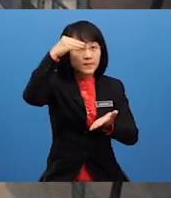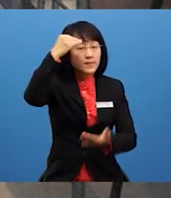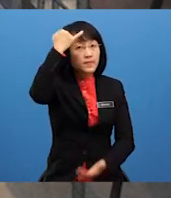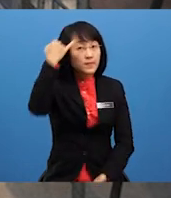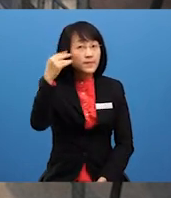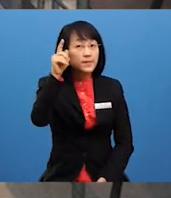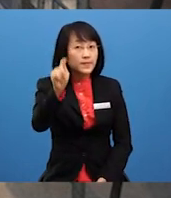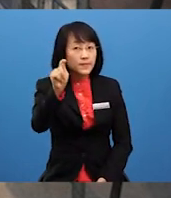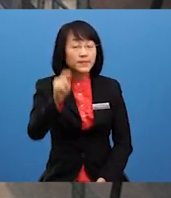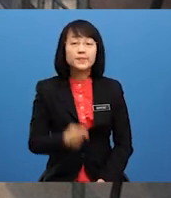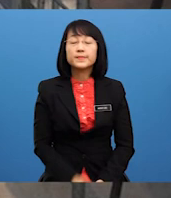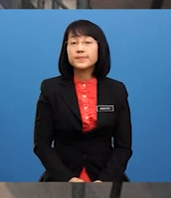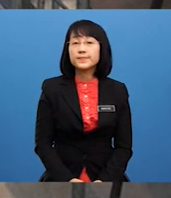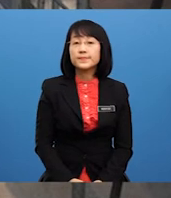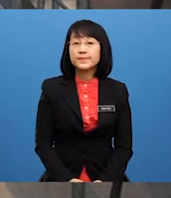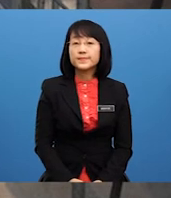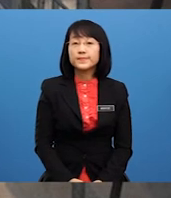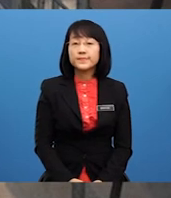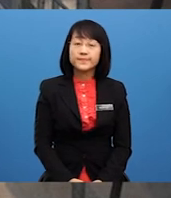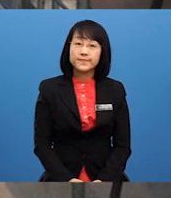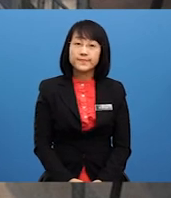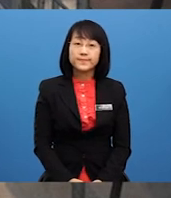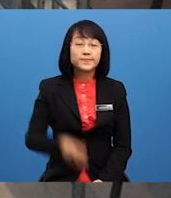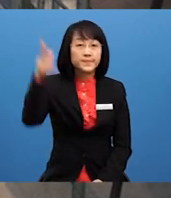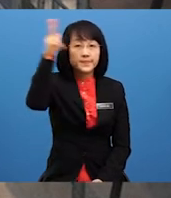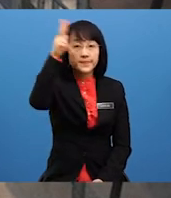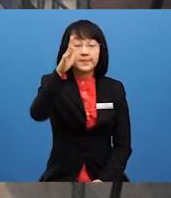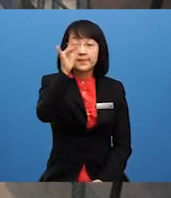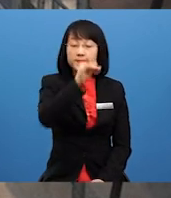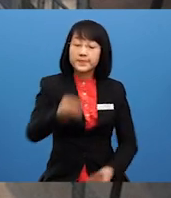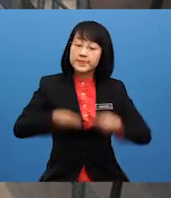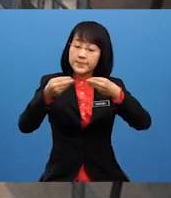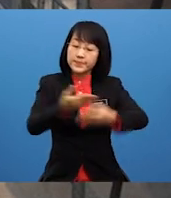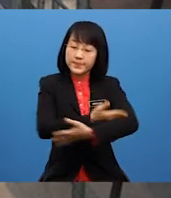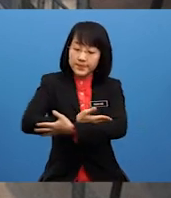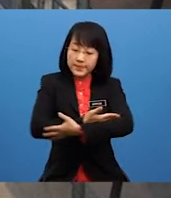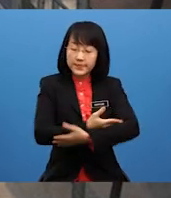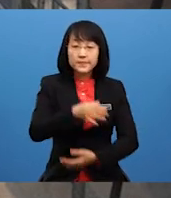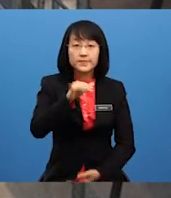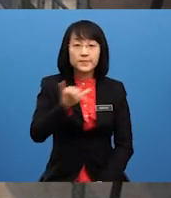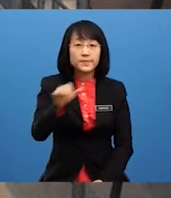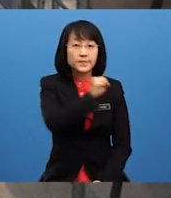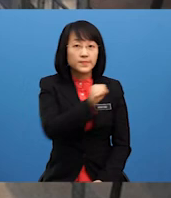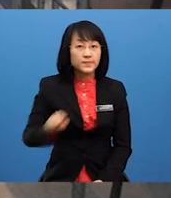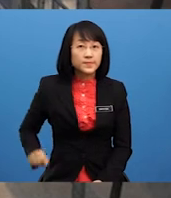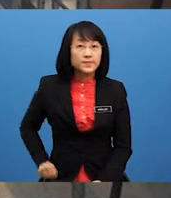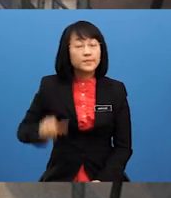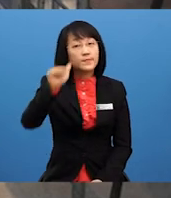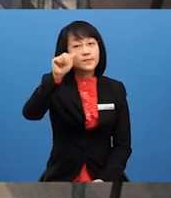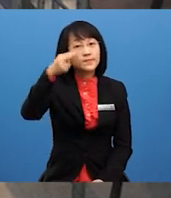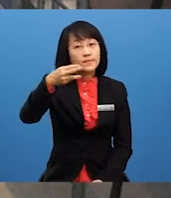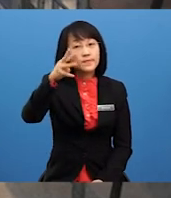Dengan adanya ilmu tasawuf dalam dada, akhirnya kerajaan Melaka diberikan kepada anaknya, Sultan Ahmad Shah.